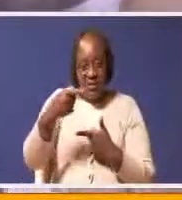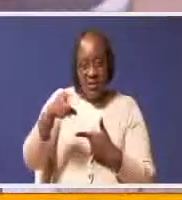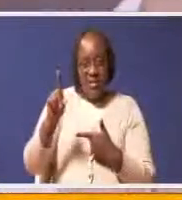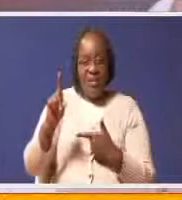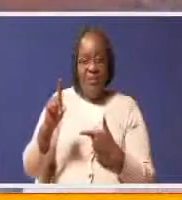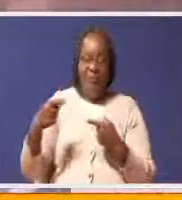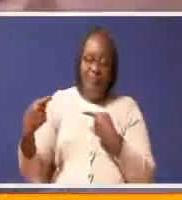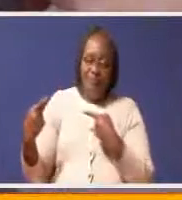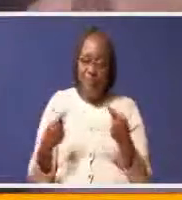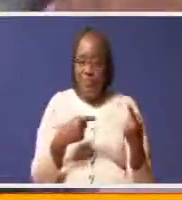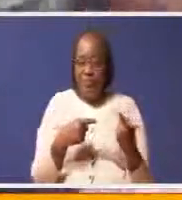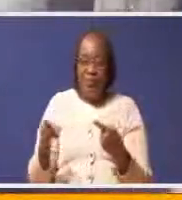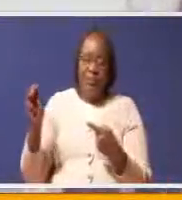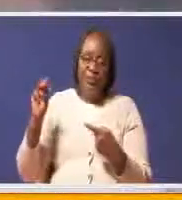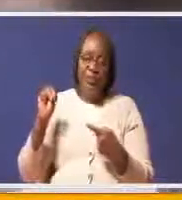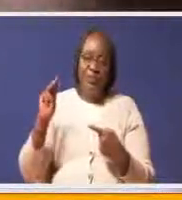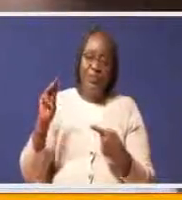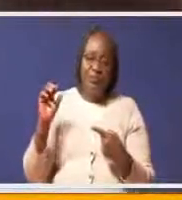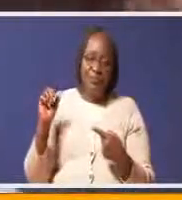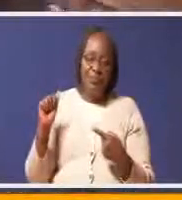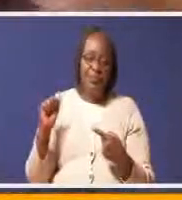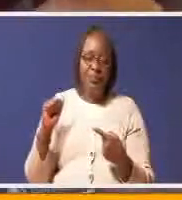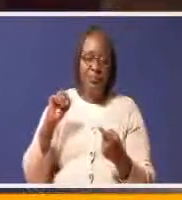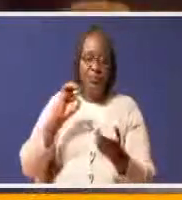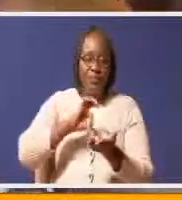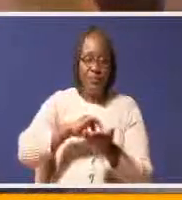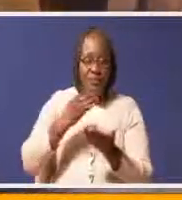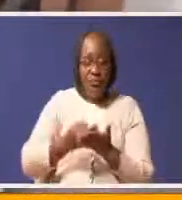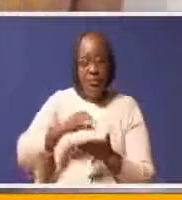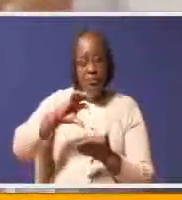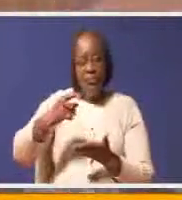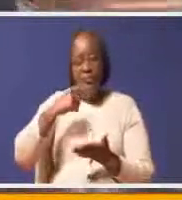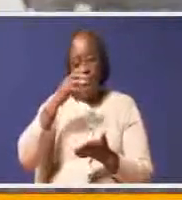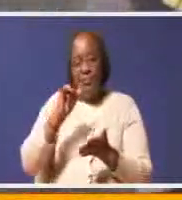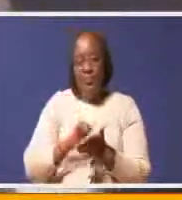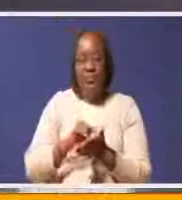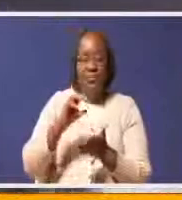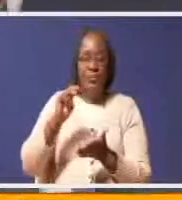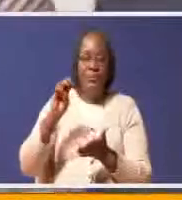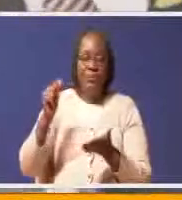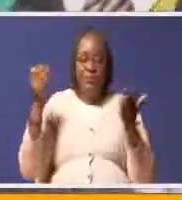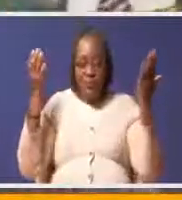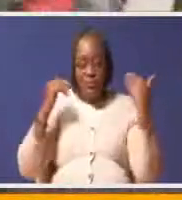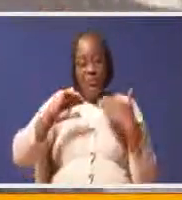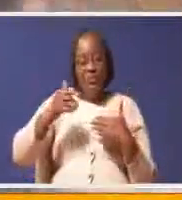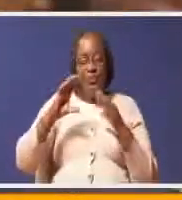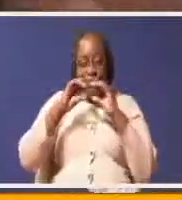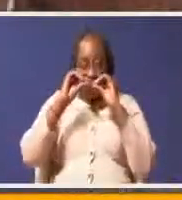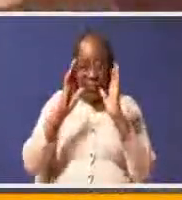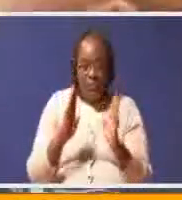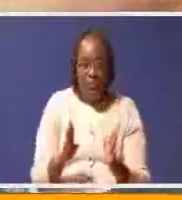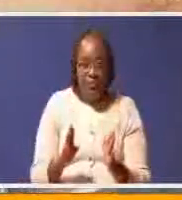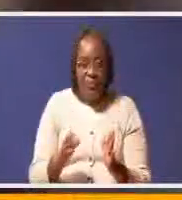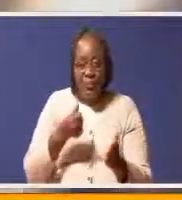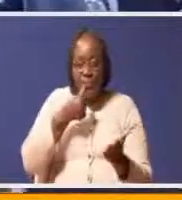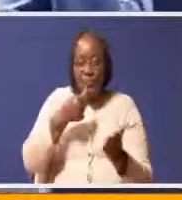kuchaniri kuonekana katika tika ina MCA kiri kigina kia wadifan ni ate wikitinandi MCA baka untemiru ni amena speaker pombe kumwandi